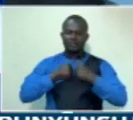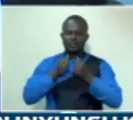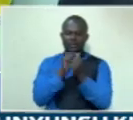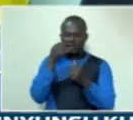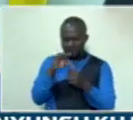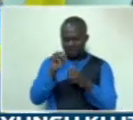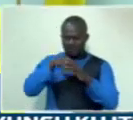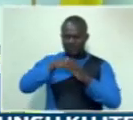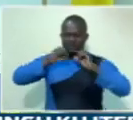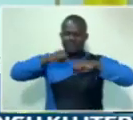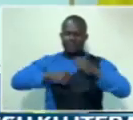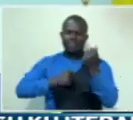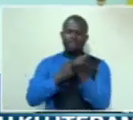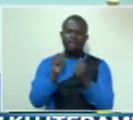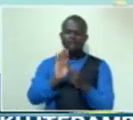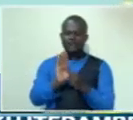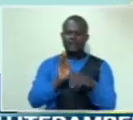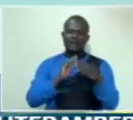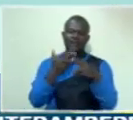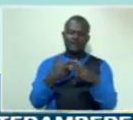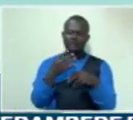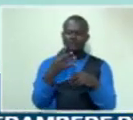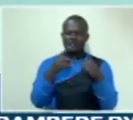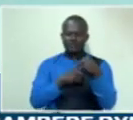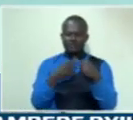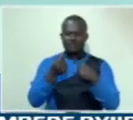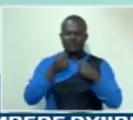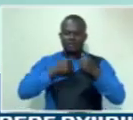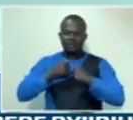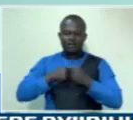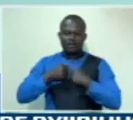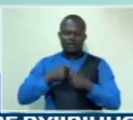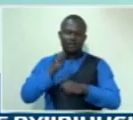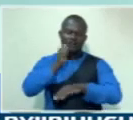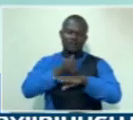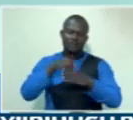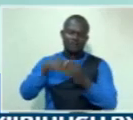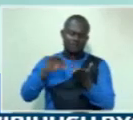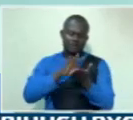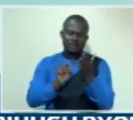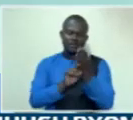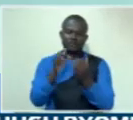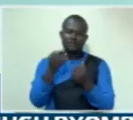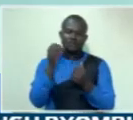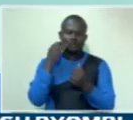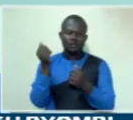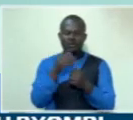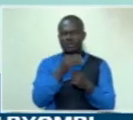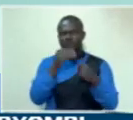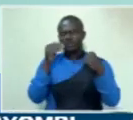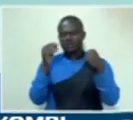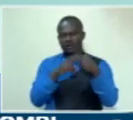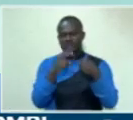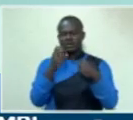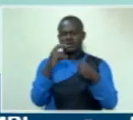harimo nk'amasezerano y'inkunga ya miliyari hafi 46 z'amafaranga y'u Rwanda yashyizweho umukono kuwa 30/2022